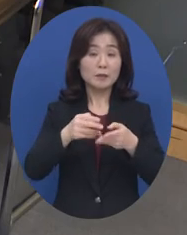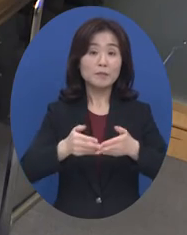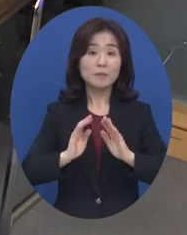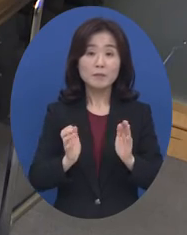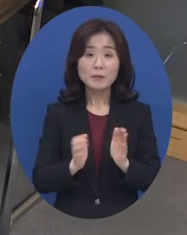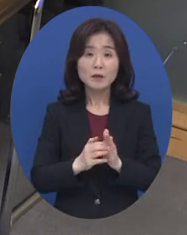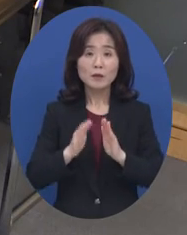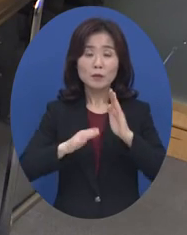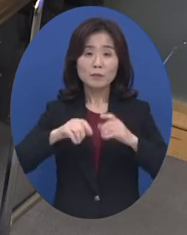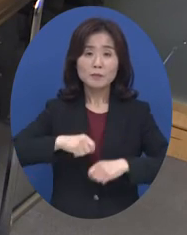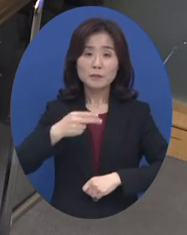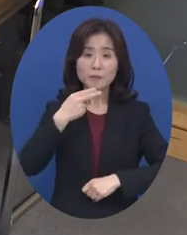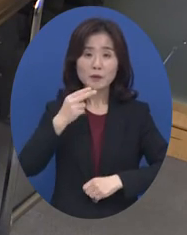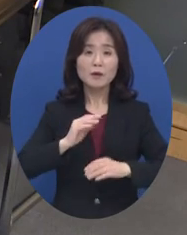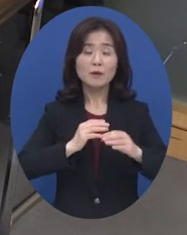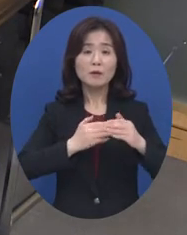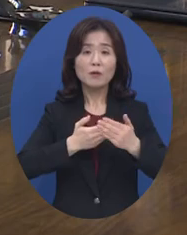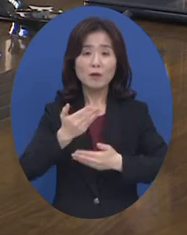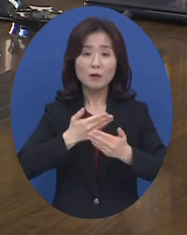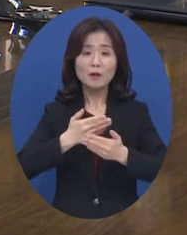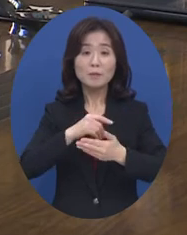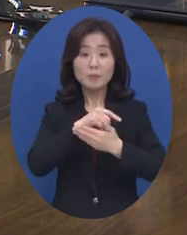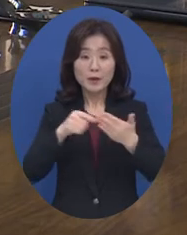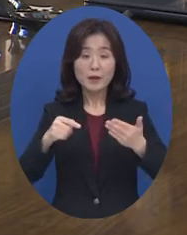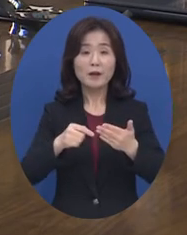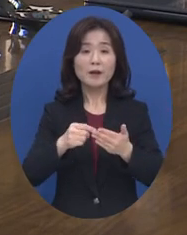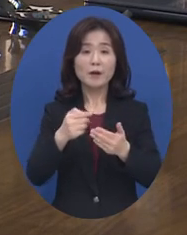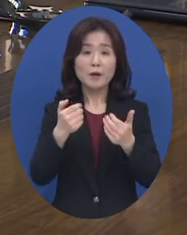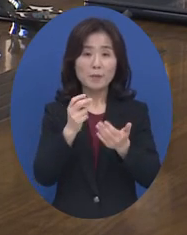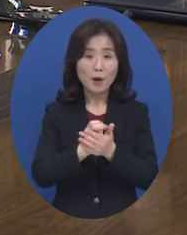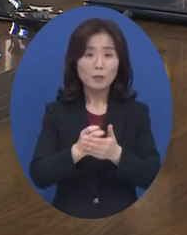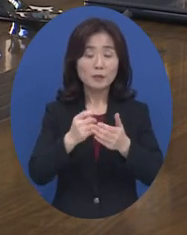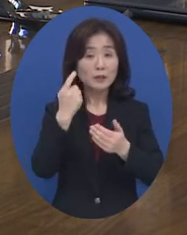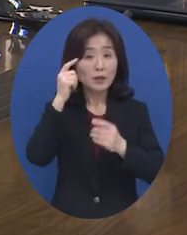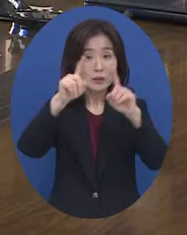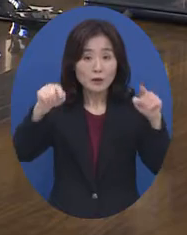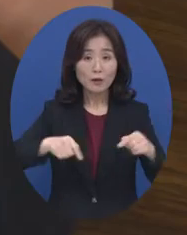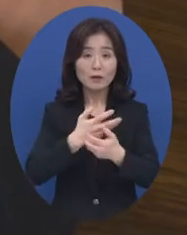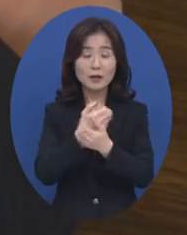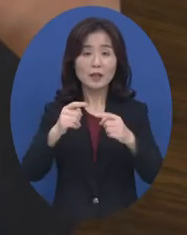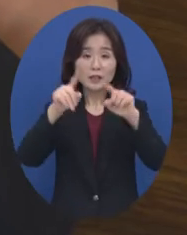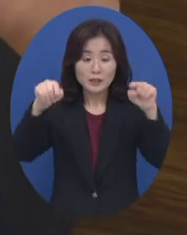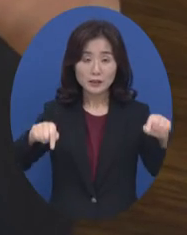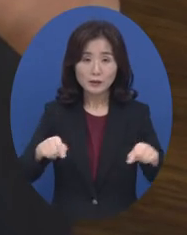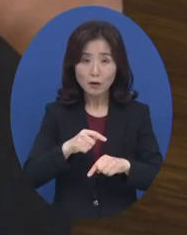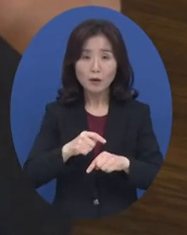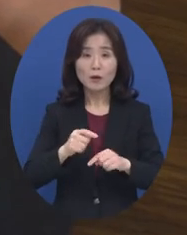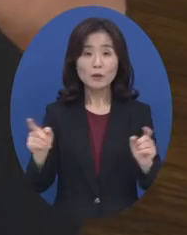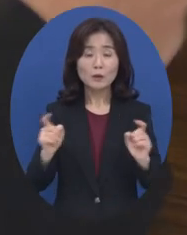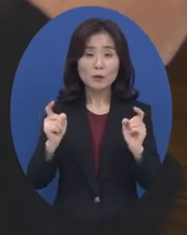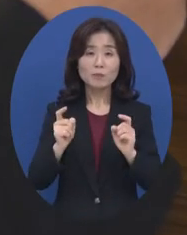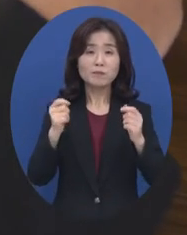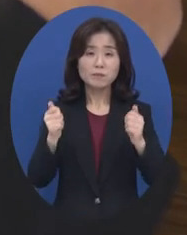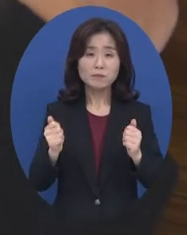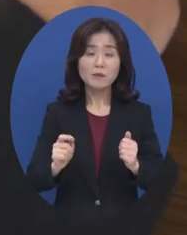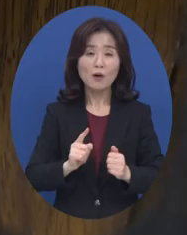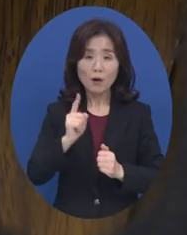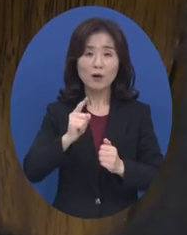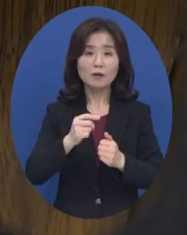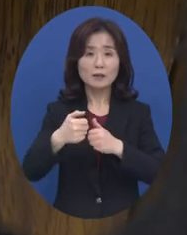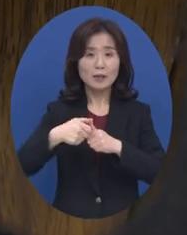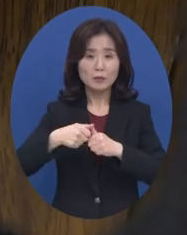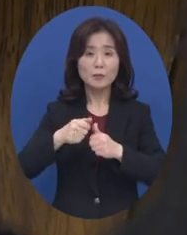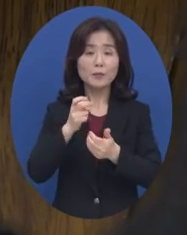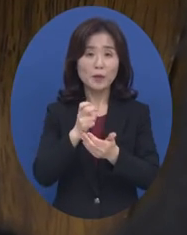불공정 피해 상담은 물론 법률 의견서 계약서 분쟁 및 소송 관련 자문 등 법률 컨설팅 도